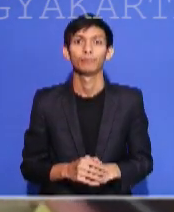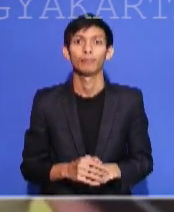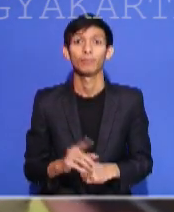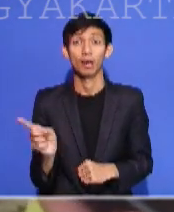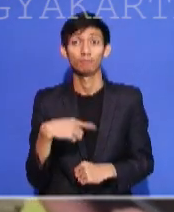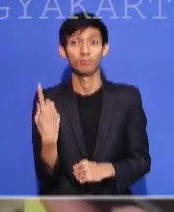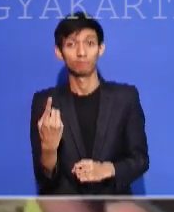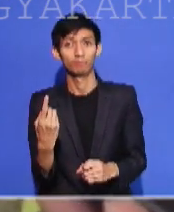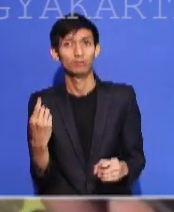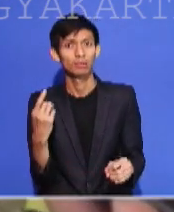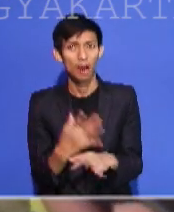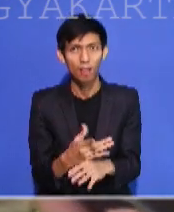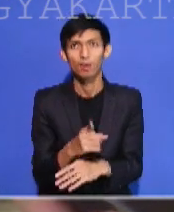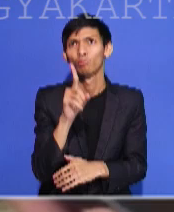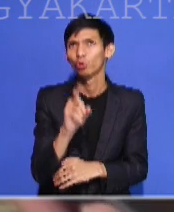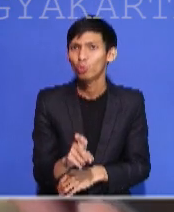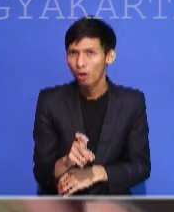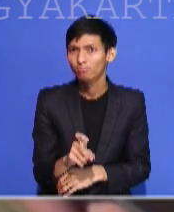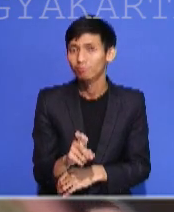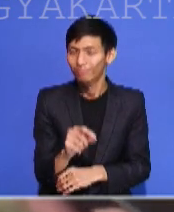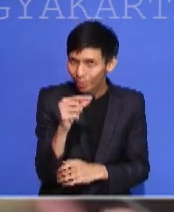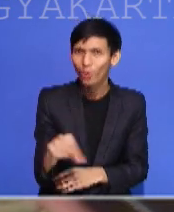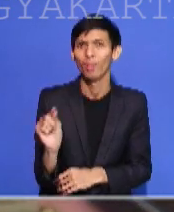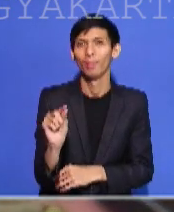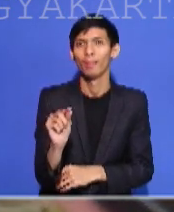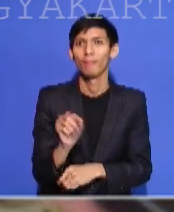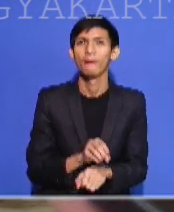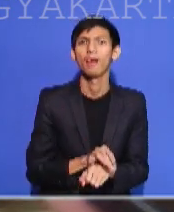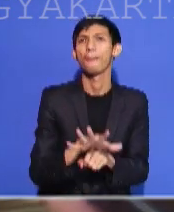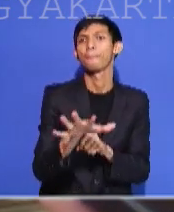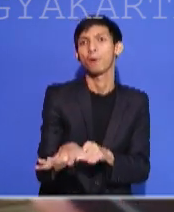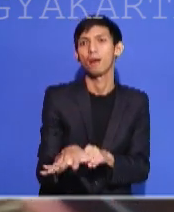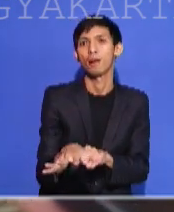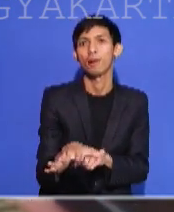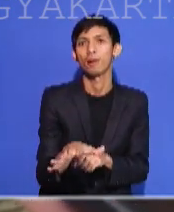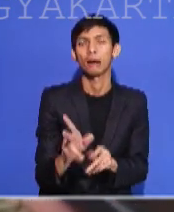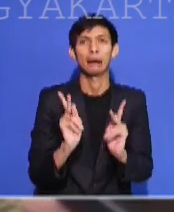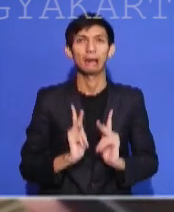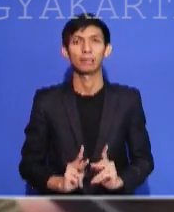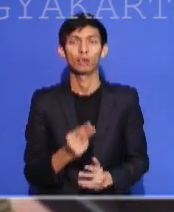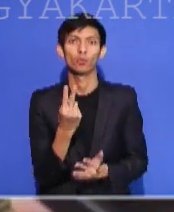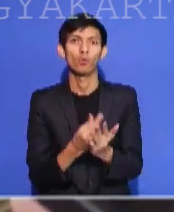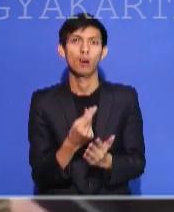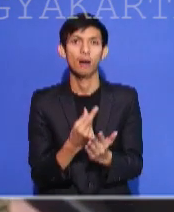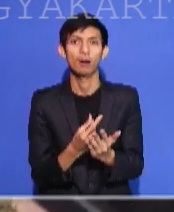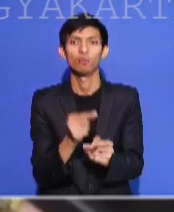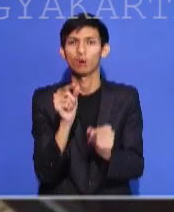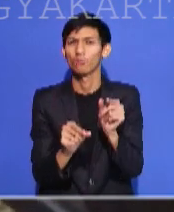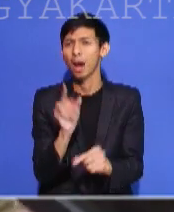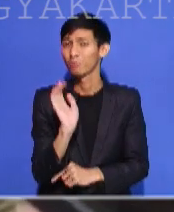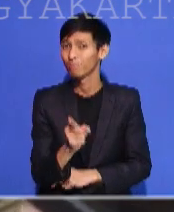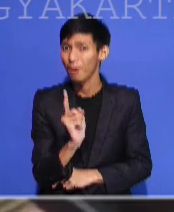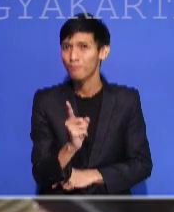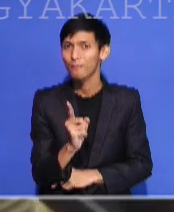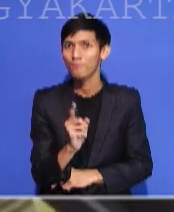e butuh uang juga Pak berdampaknya di kondisi finansial per orang apalagi kan banyak yang sudah berkeluarga juga itu